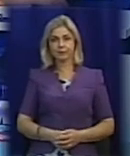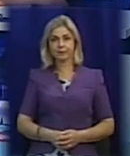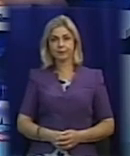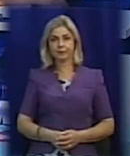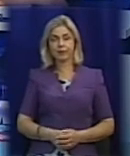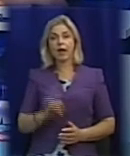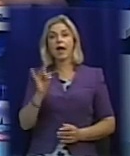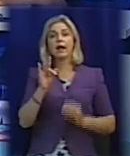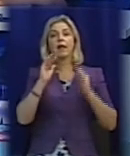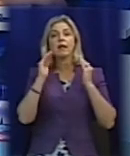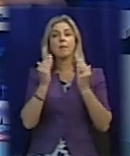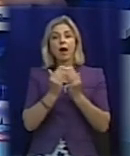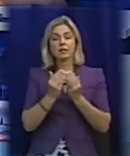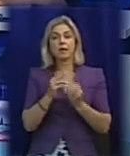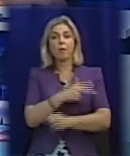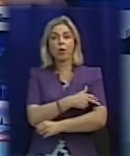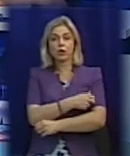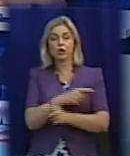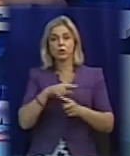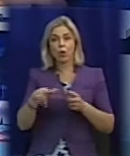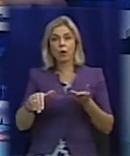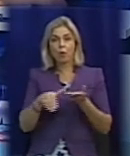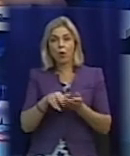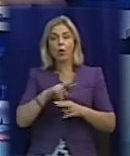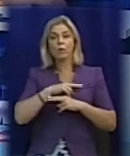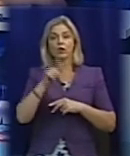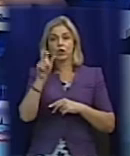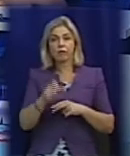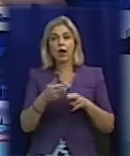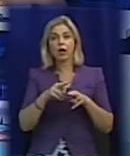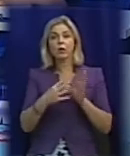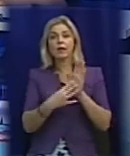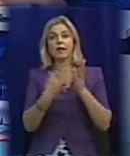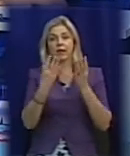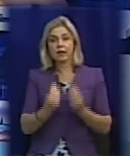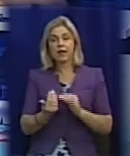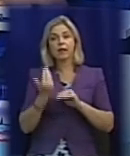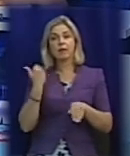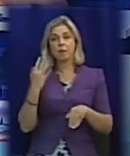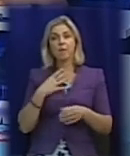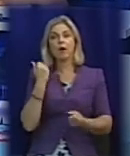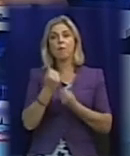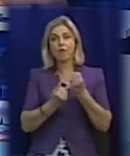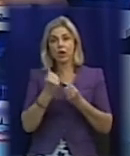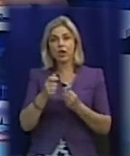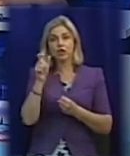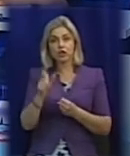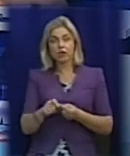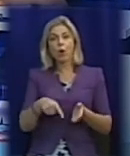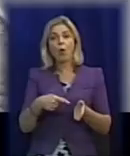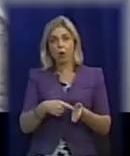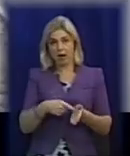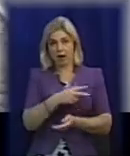У реанімації лікарні швидкої медичної допомоги помер чоловік, якого 9 днів тому побив пацієнт міської лікарні номер